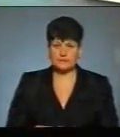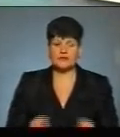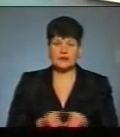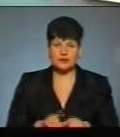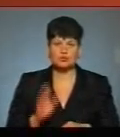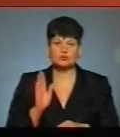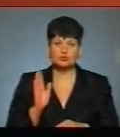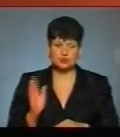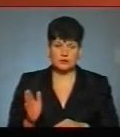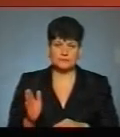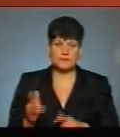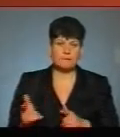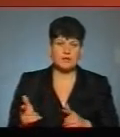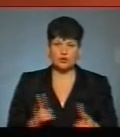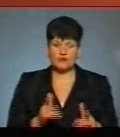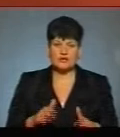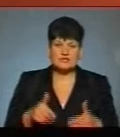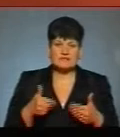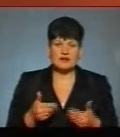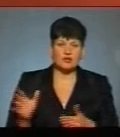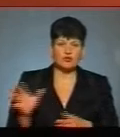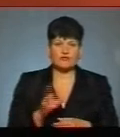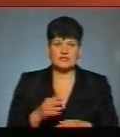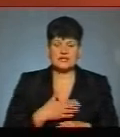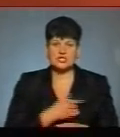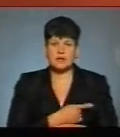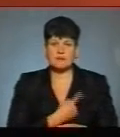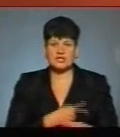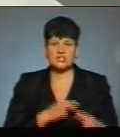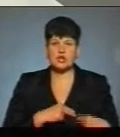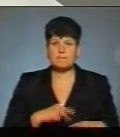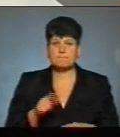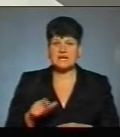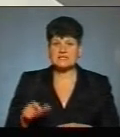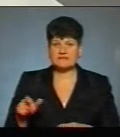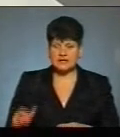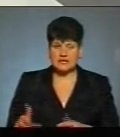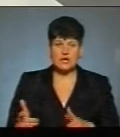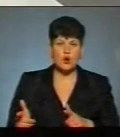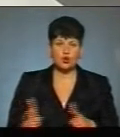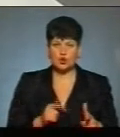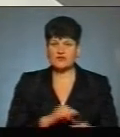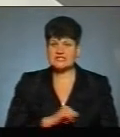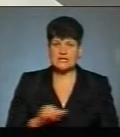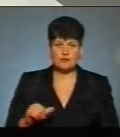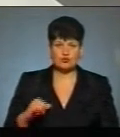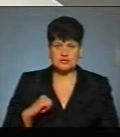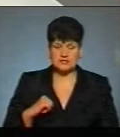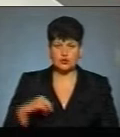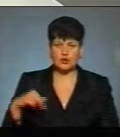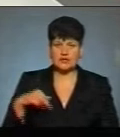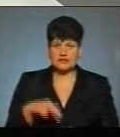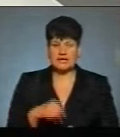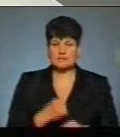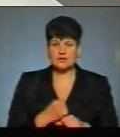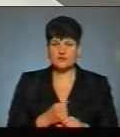буде підготовлено звернення до всіх наших медичних працівників, які готові самостійно йти і працювати